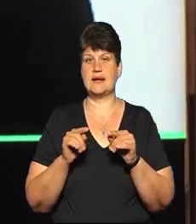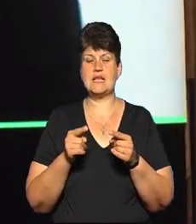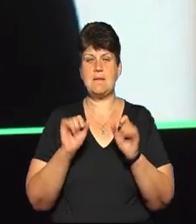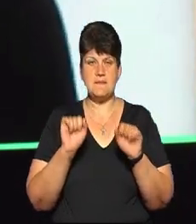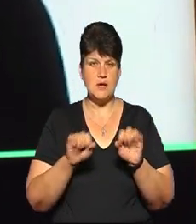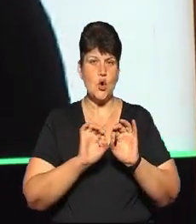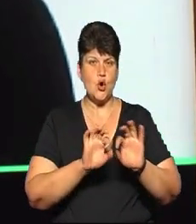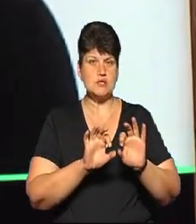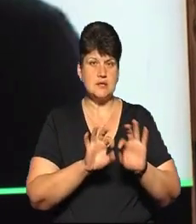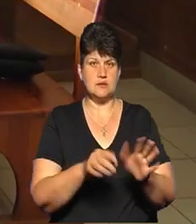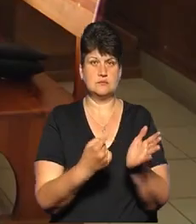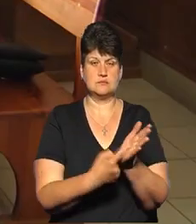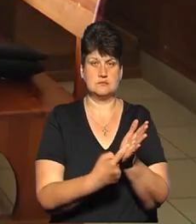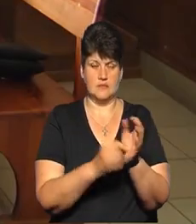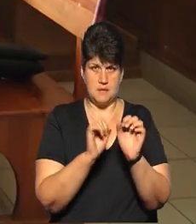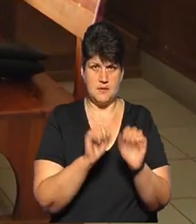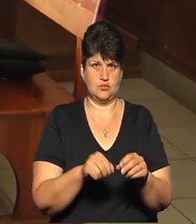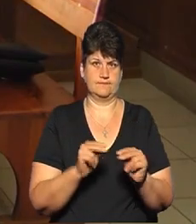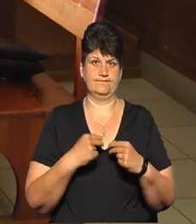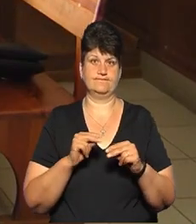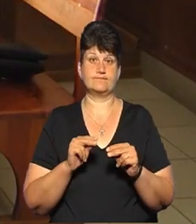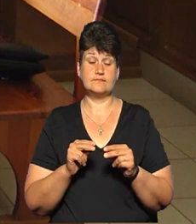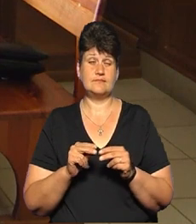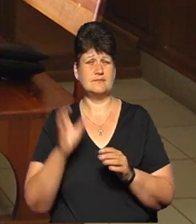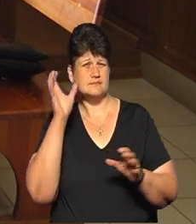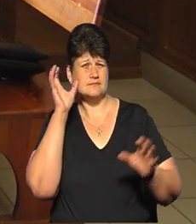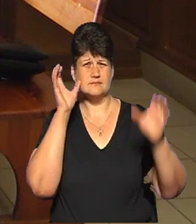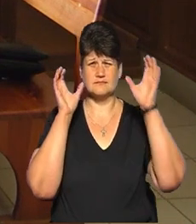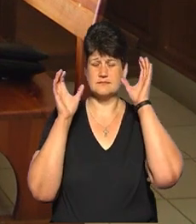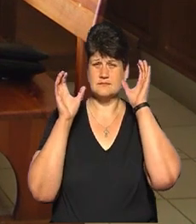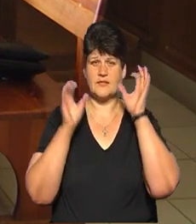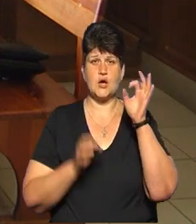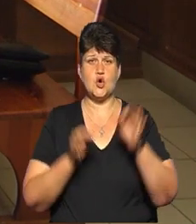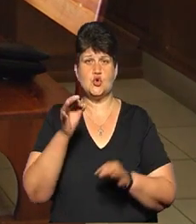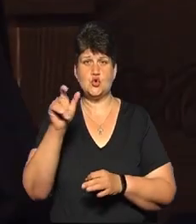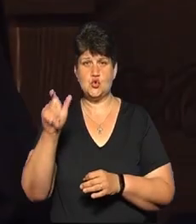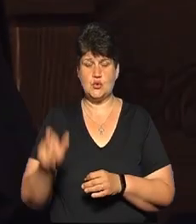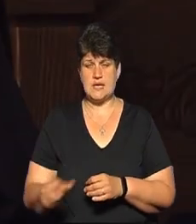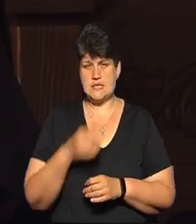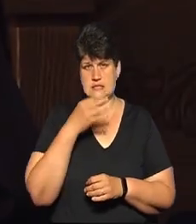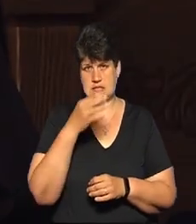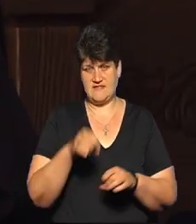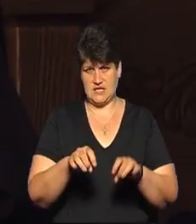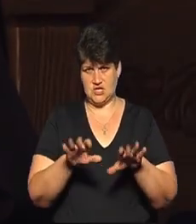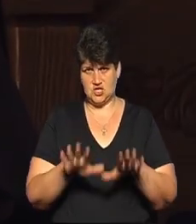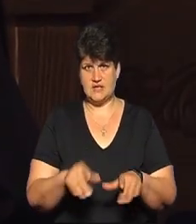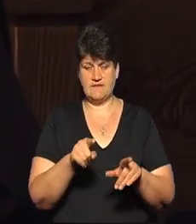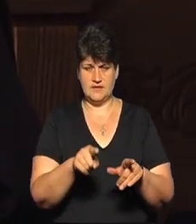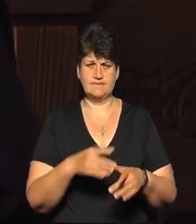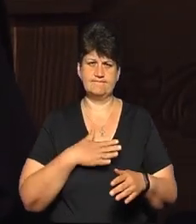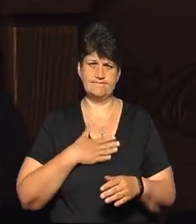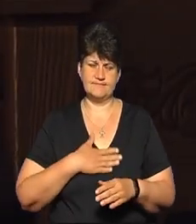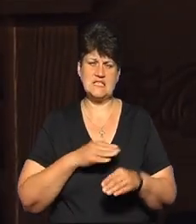всю правду, яку вони фабрикували. Заслухавши аргументи сторін, суддя Олег Вийванко оголосив рішення. Він задовольнив